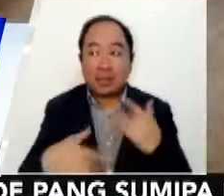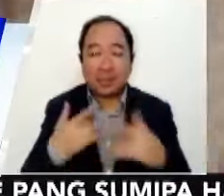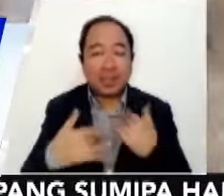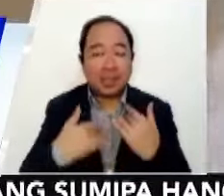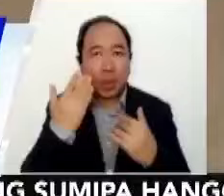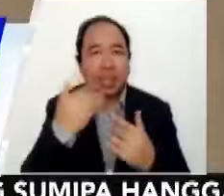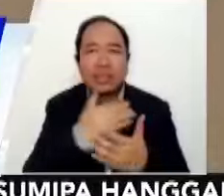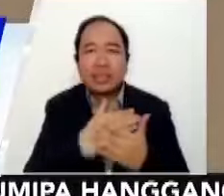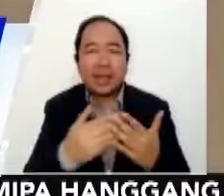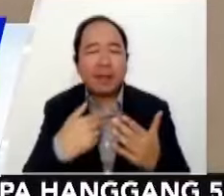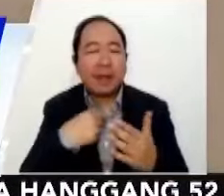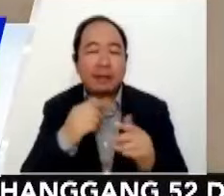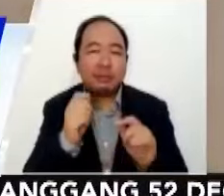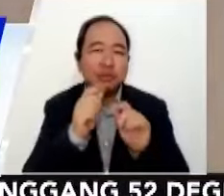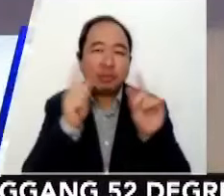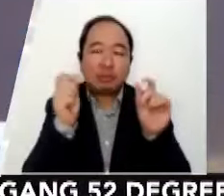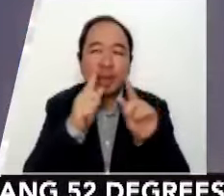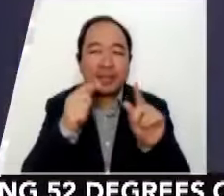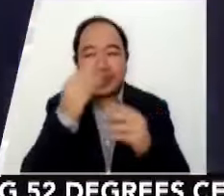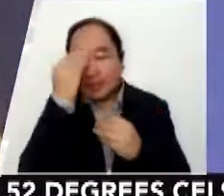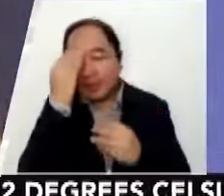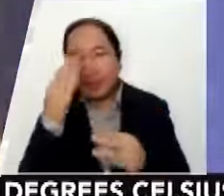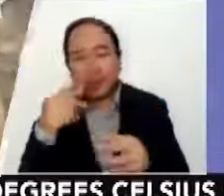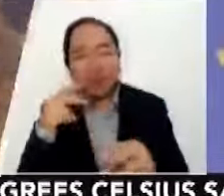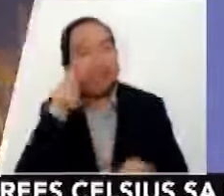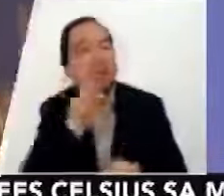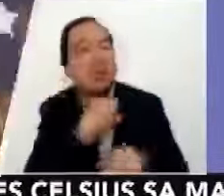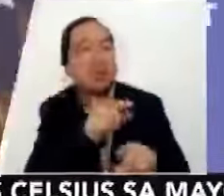na spotted sa teaser.